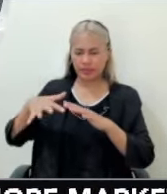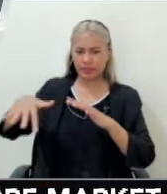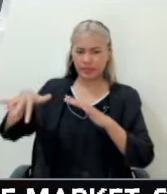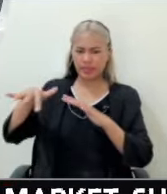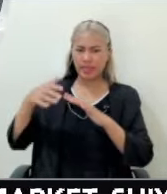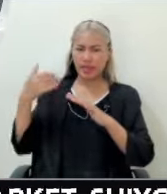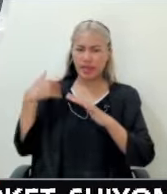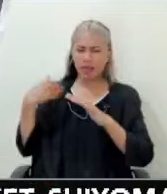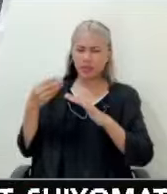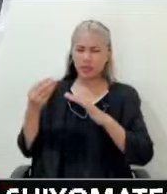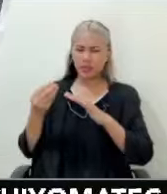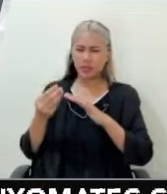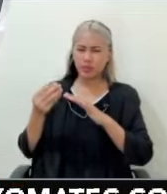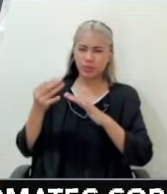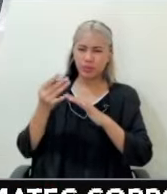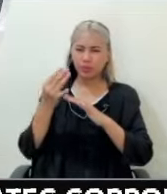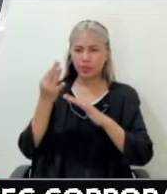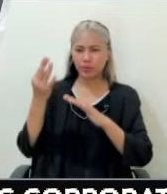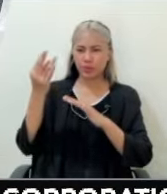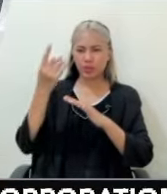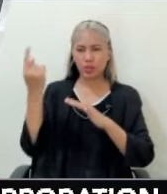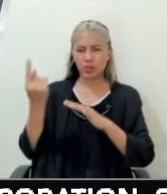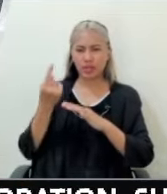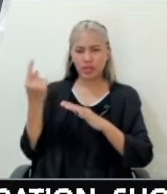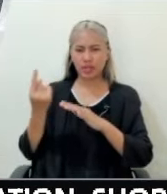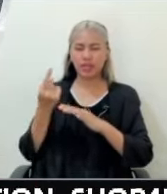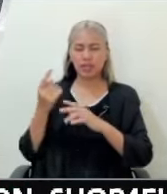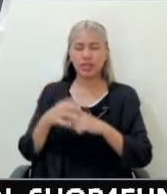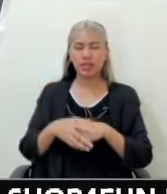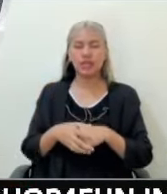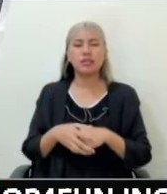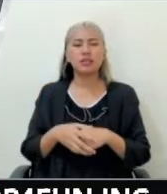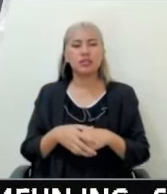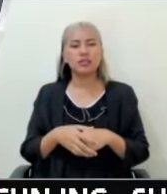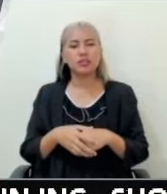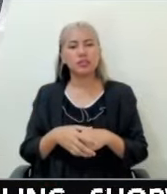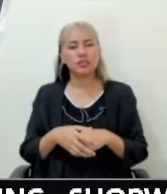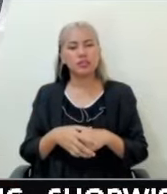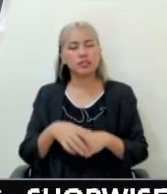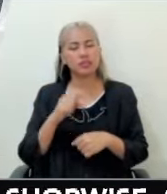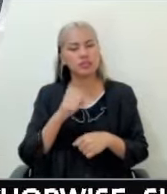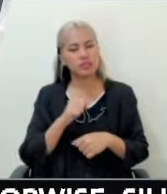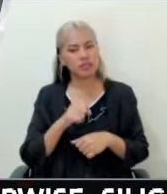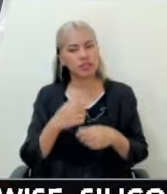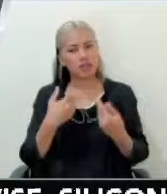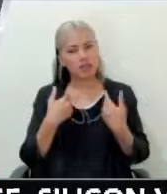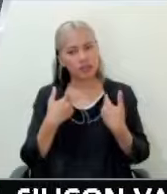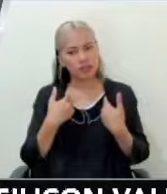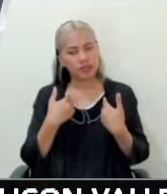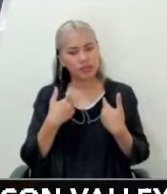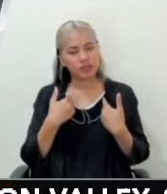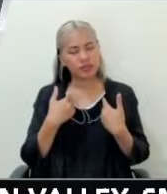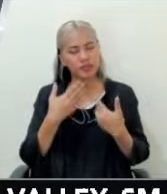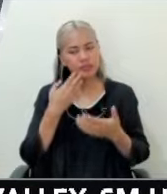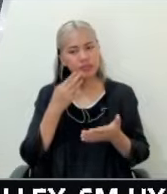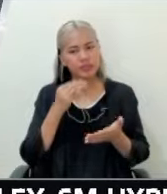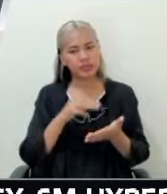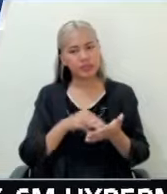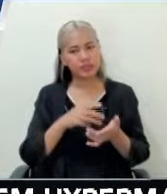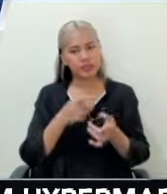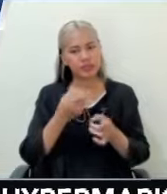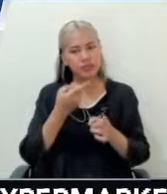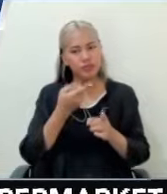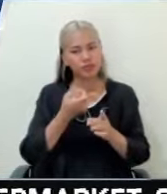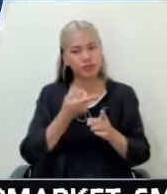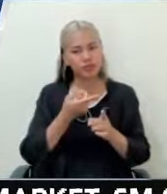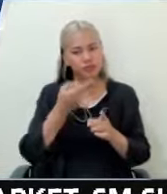Yes mm may mga kailangan paah ba o panawagan po mula naman sa inyo diyan para ho sa ating gobyerno at sa ilang mga